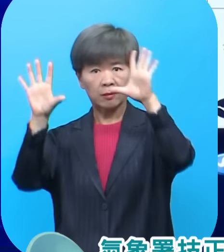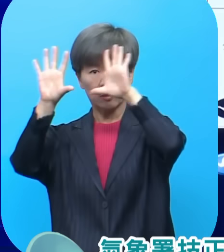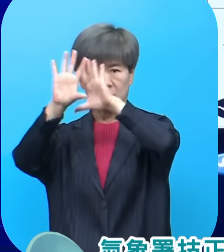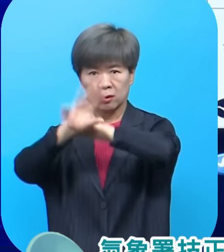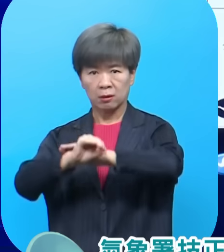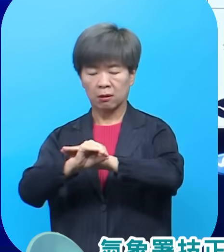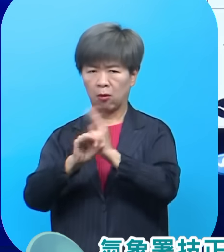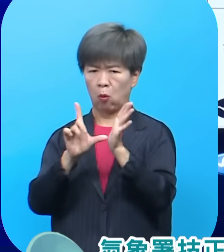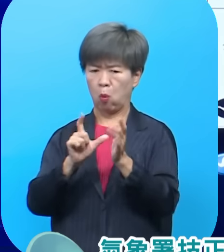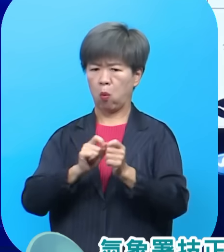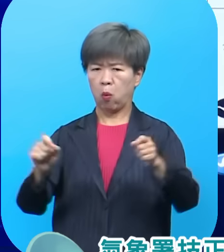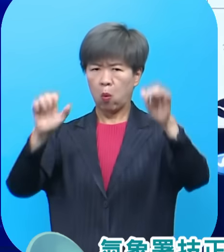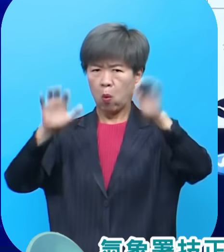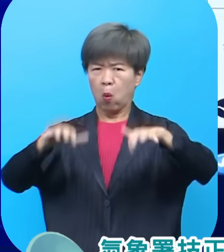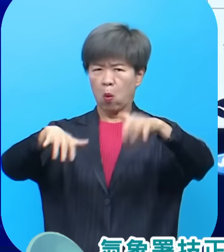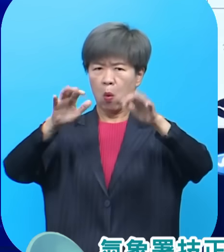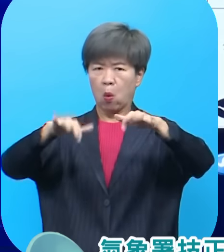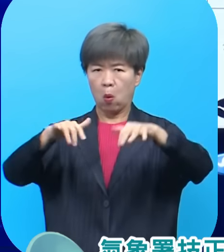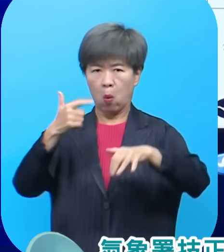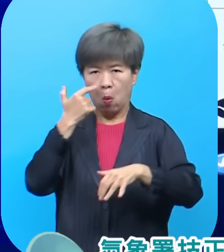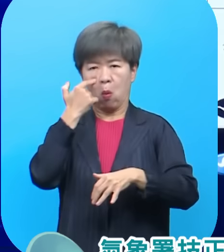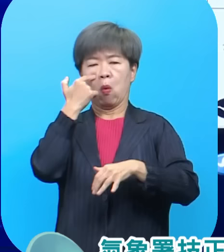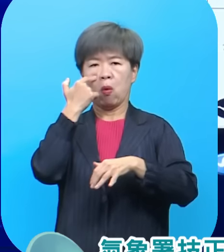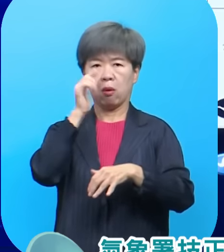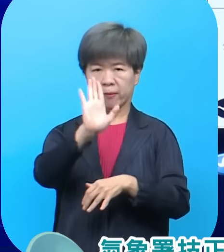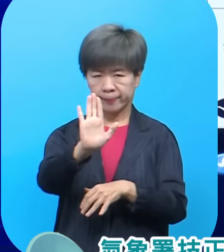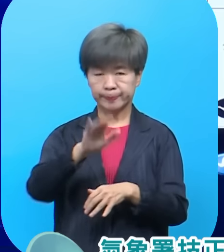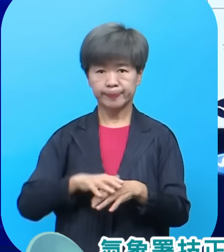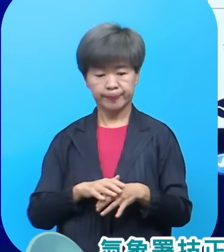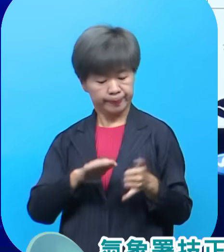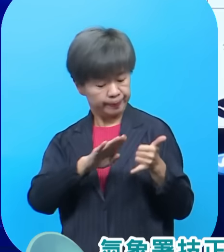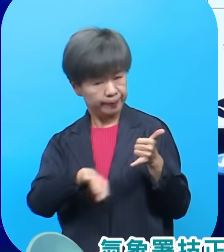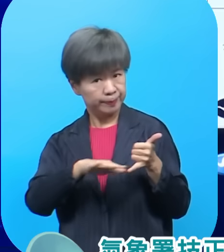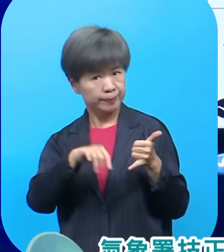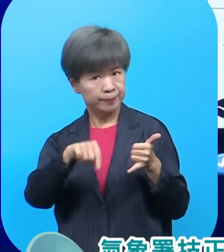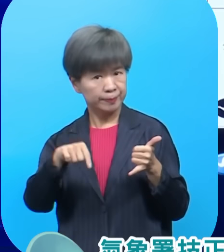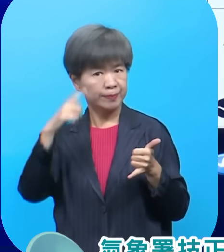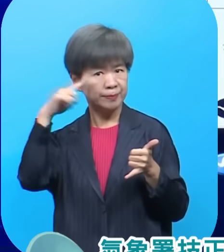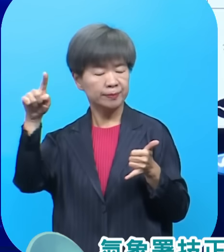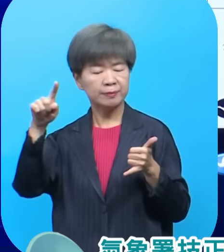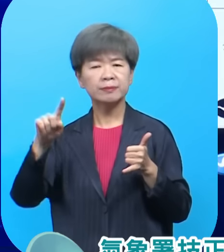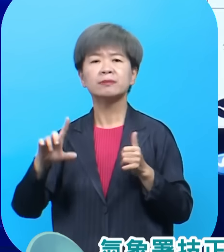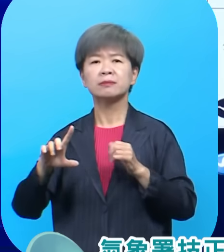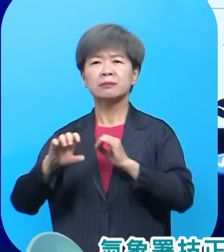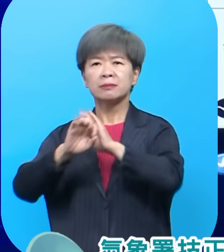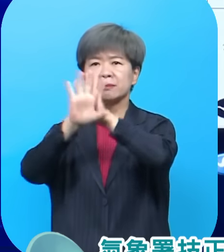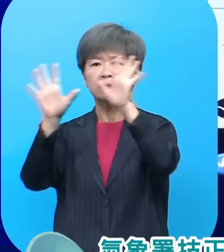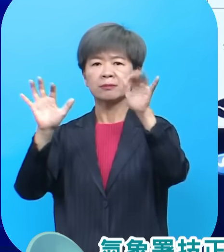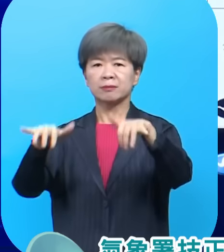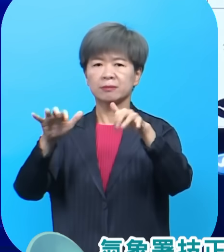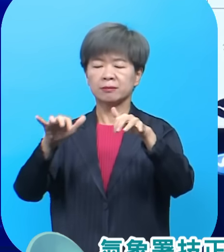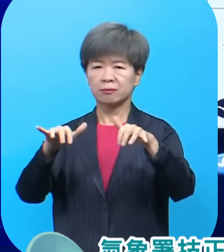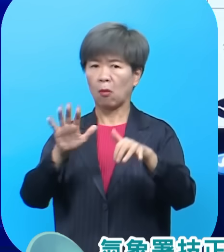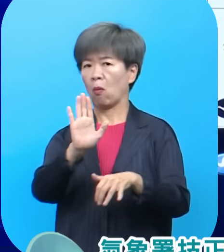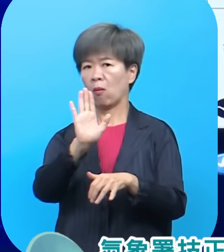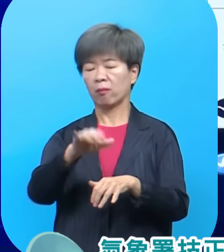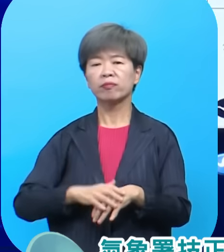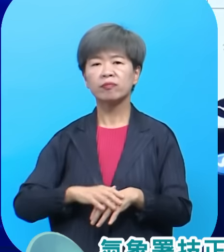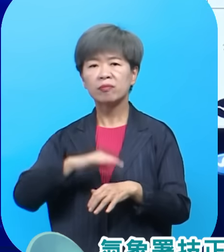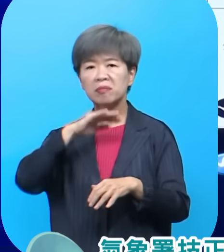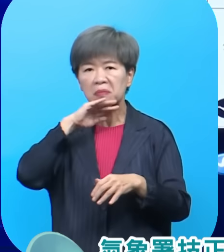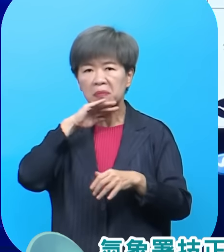为增长，降雨会越来越明显。至于南部地区，在明天白天开始有一些降雨的现象，但是也要随着台